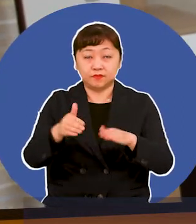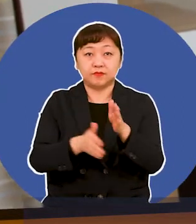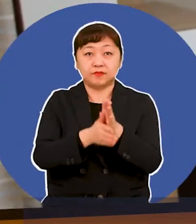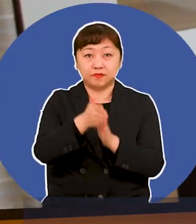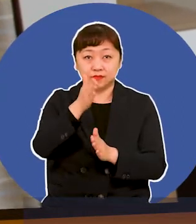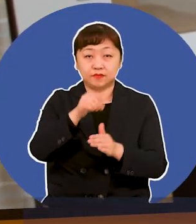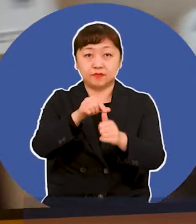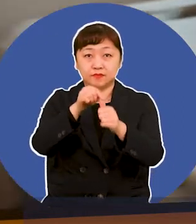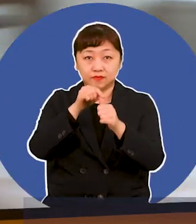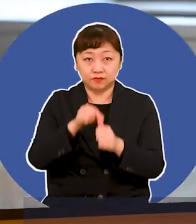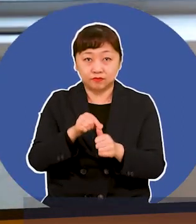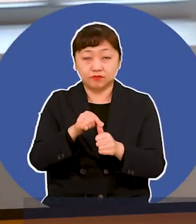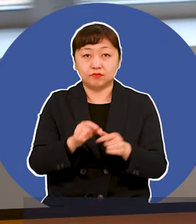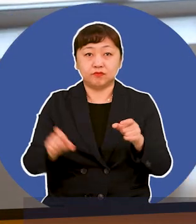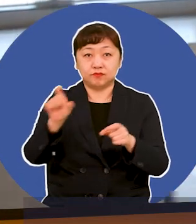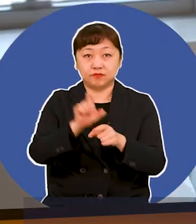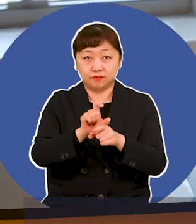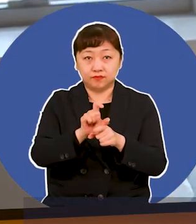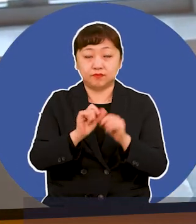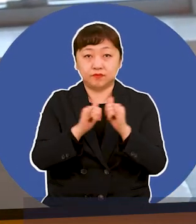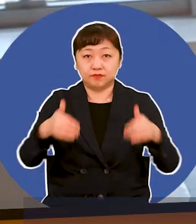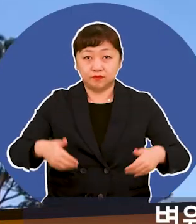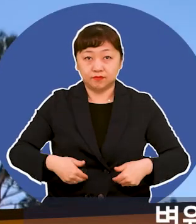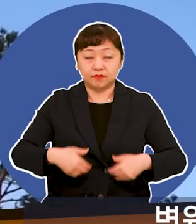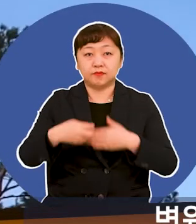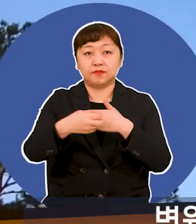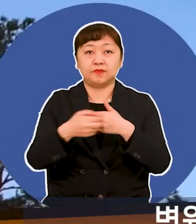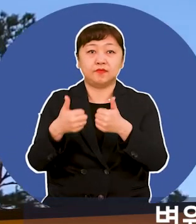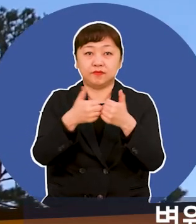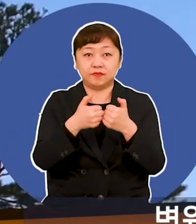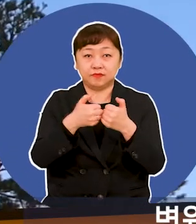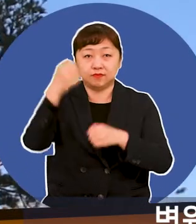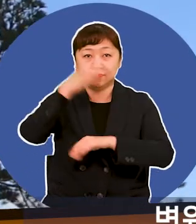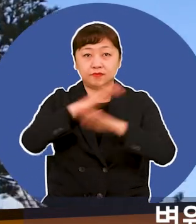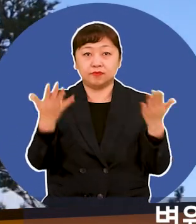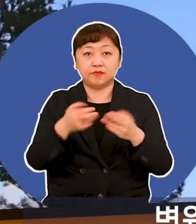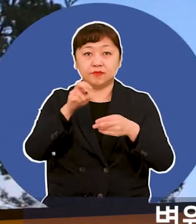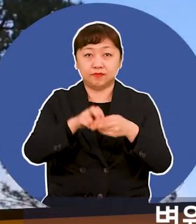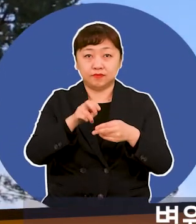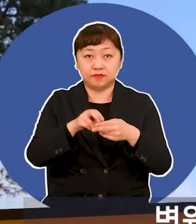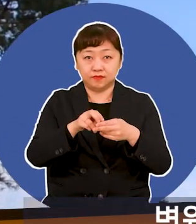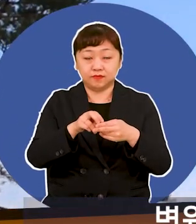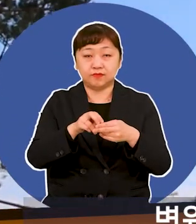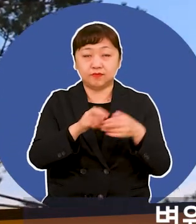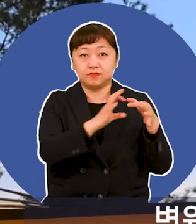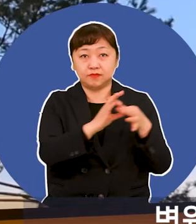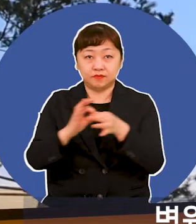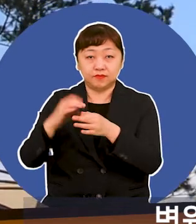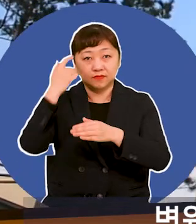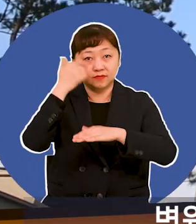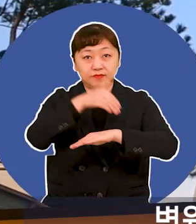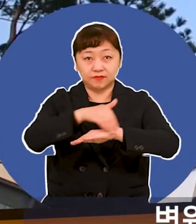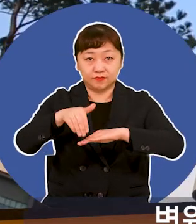시는 이번 채용 이후에도 추가로 인력이 필요 하다면 병원 측과 협의해 광명 일자리센터 를 통해 일자리를